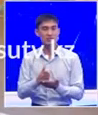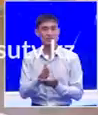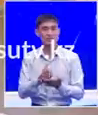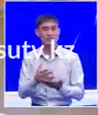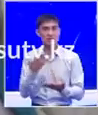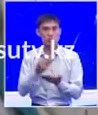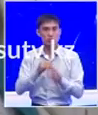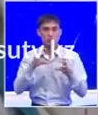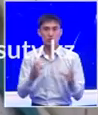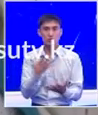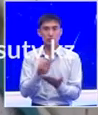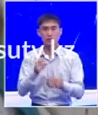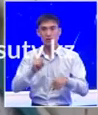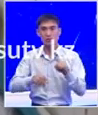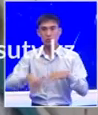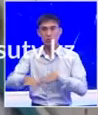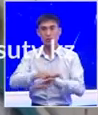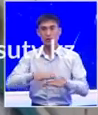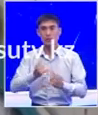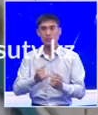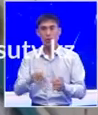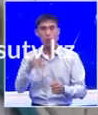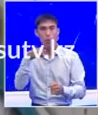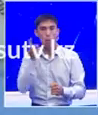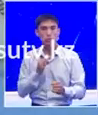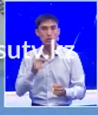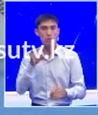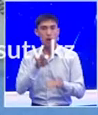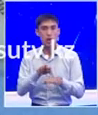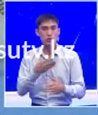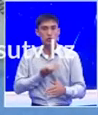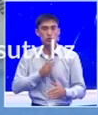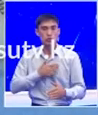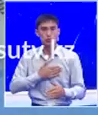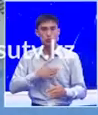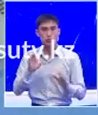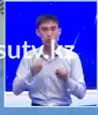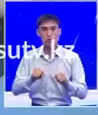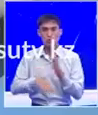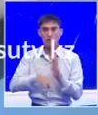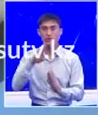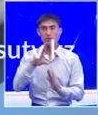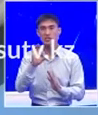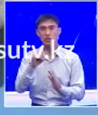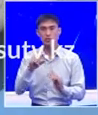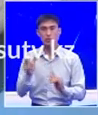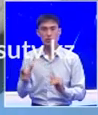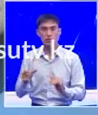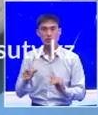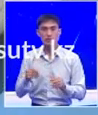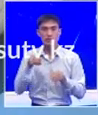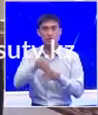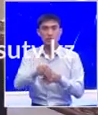края как считает местное сообщество лишь опытные болеющий душой за силу аким сможет повысить социальный статус людей и внести кардинальные